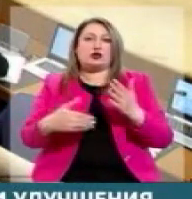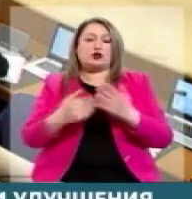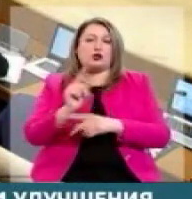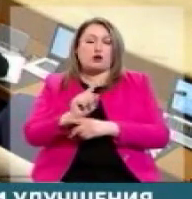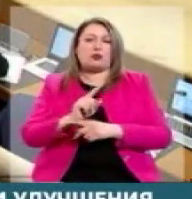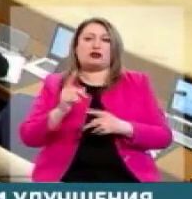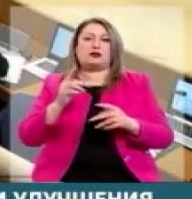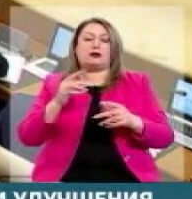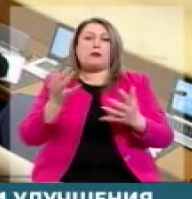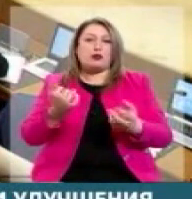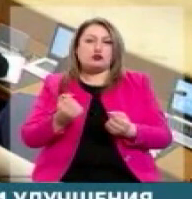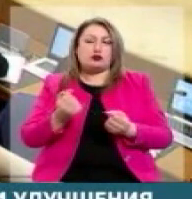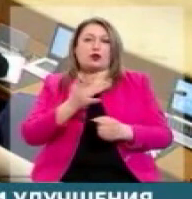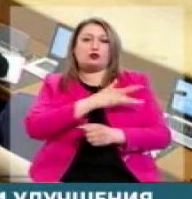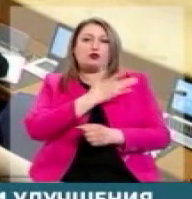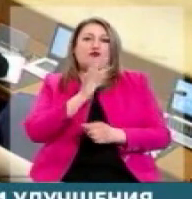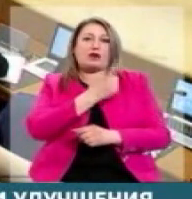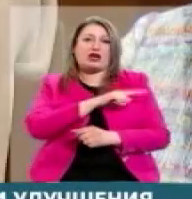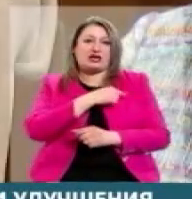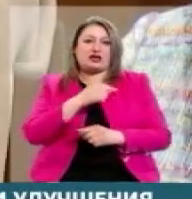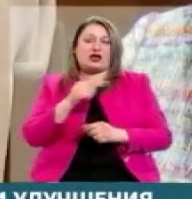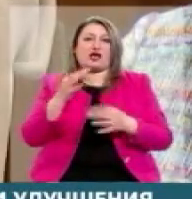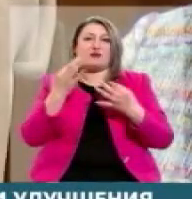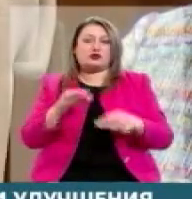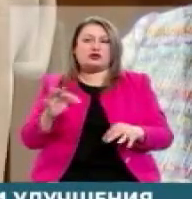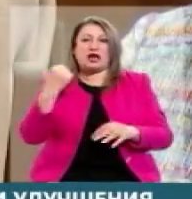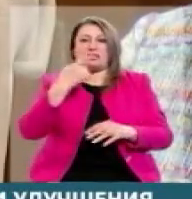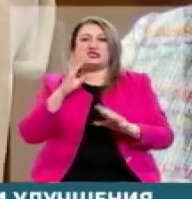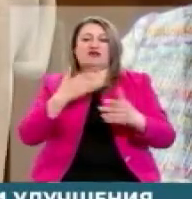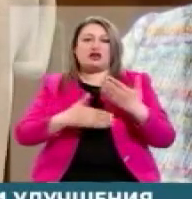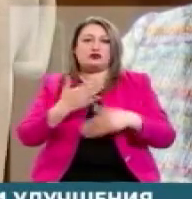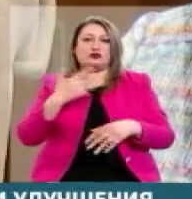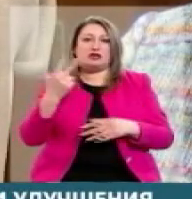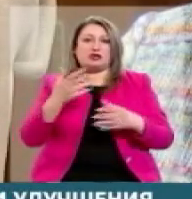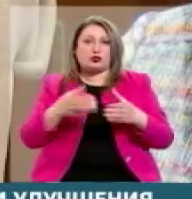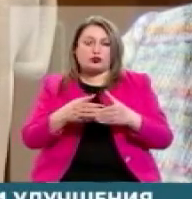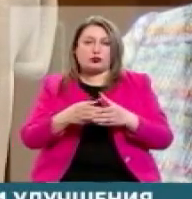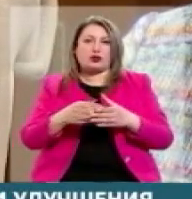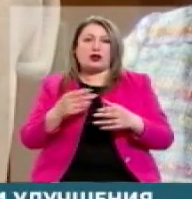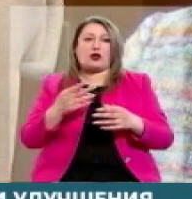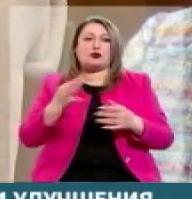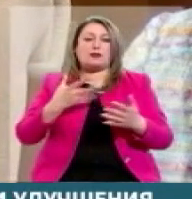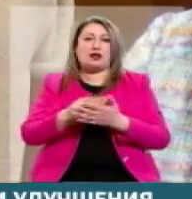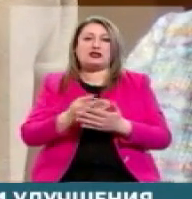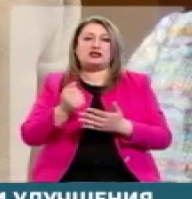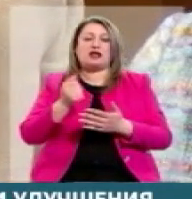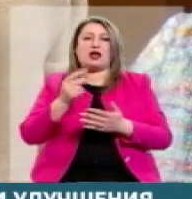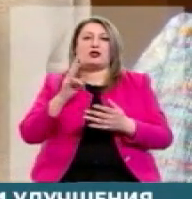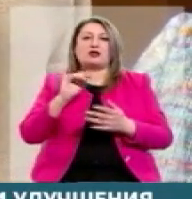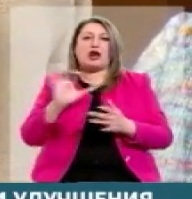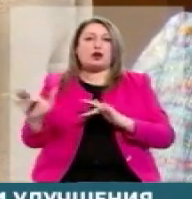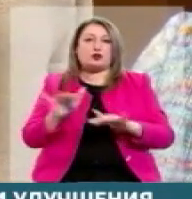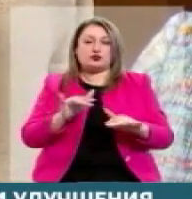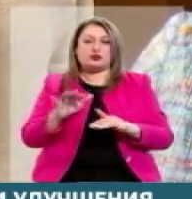нормы первоочередного получения услуг в поликлиниках, освобождение лиц с инвалидностью третьей группы от оплаты за оказание нотариальных